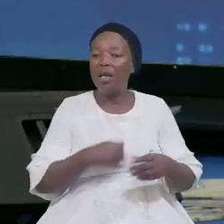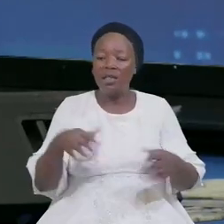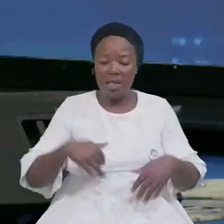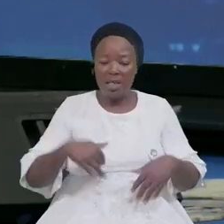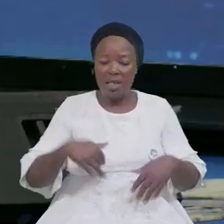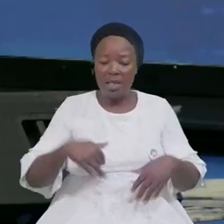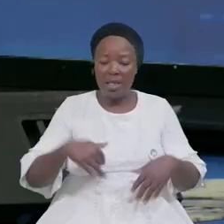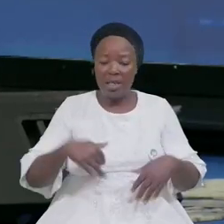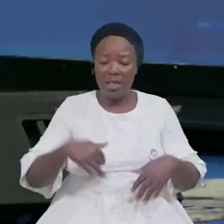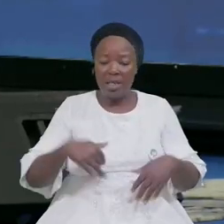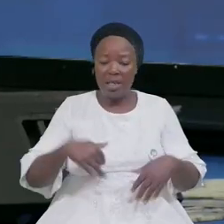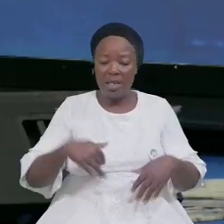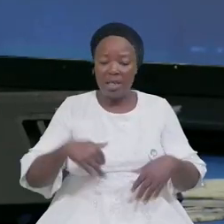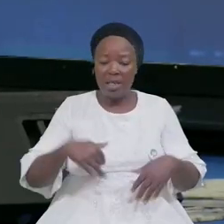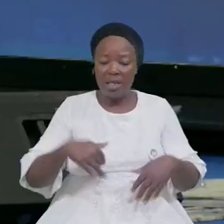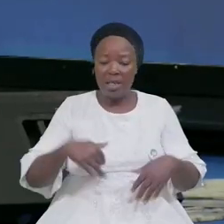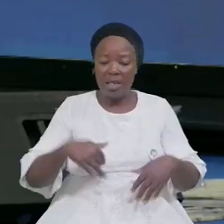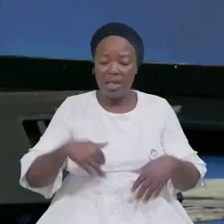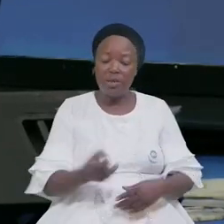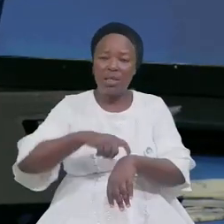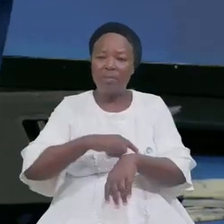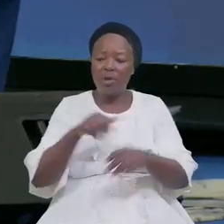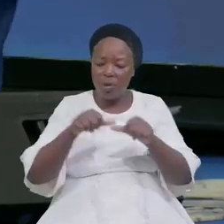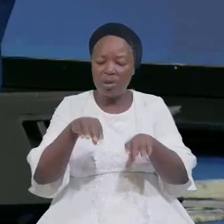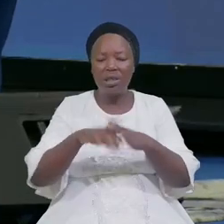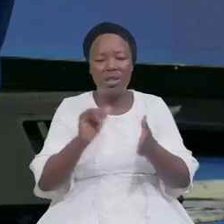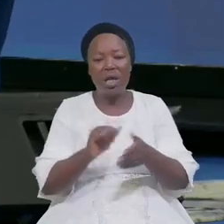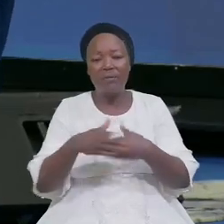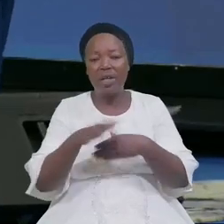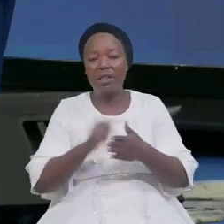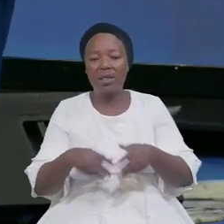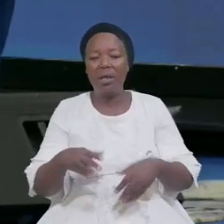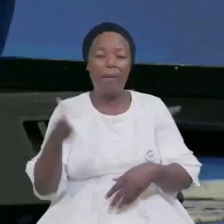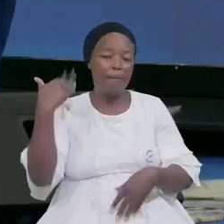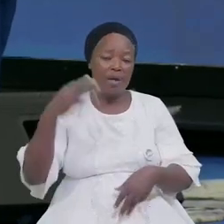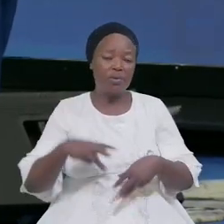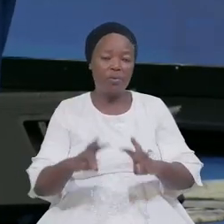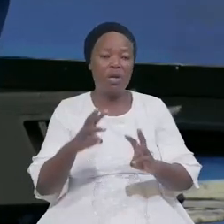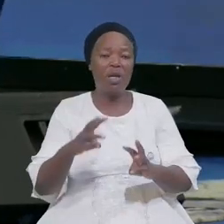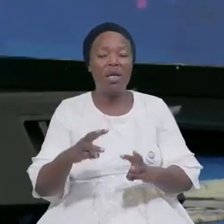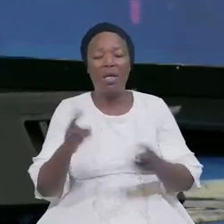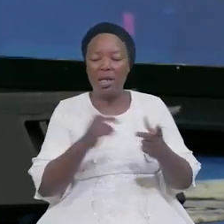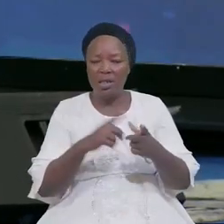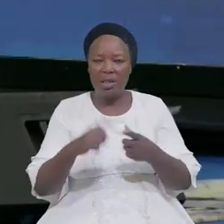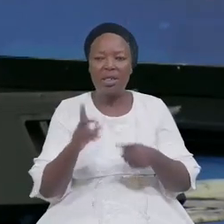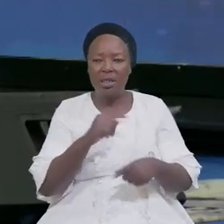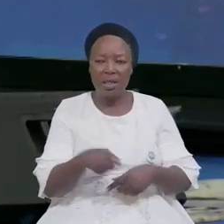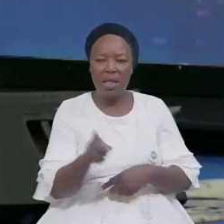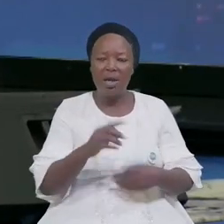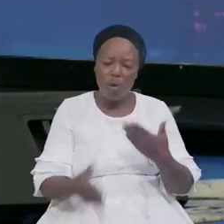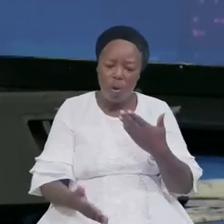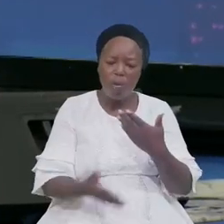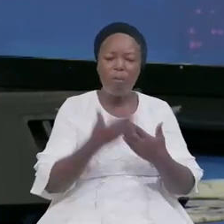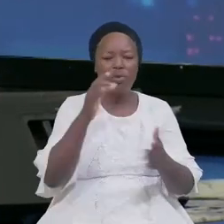moment-ci, la personne continue selon ses premiers usages. Alors le cas si chrétien sans la